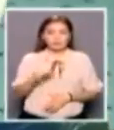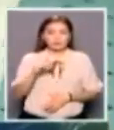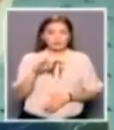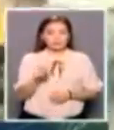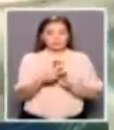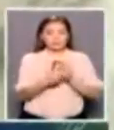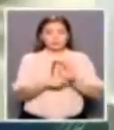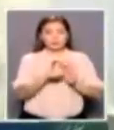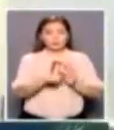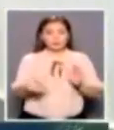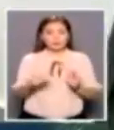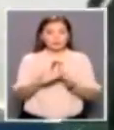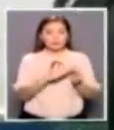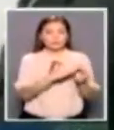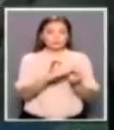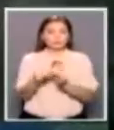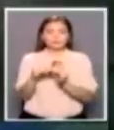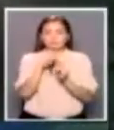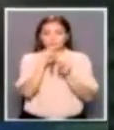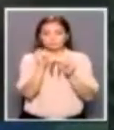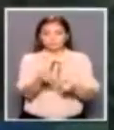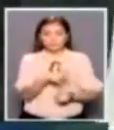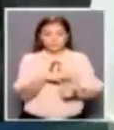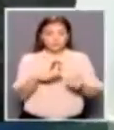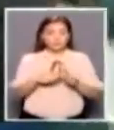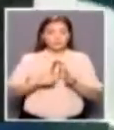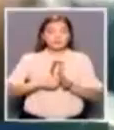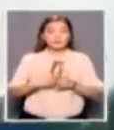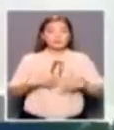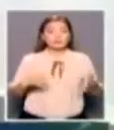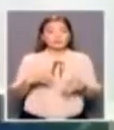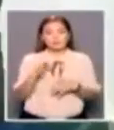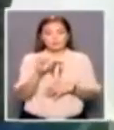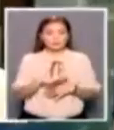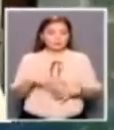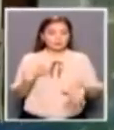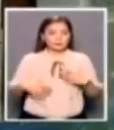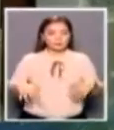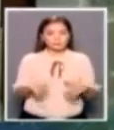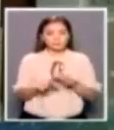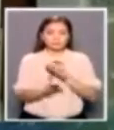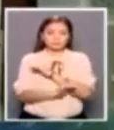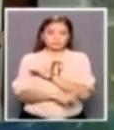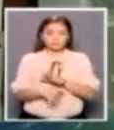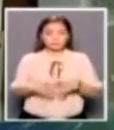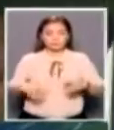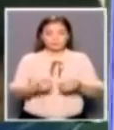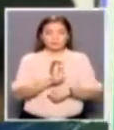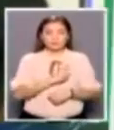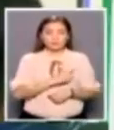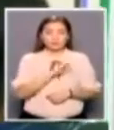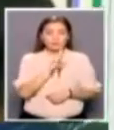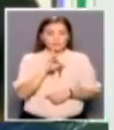имамдары 18 адамның баспана алуына ықпал етті. Үй күлтінің басым бөлігі облыстағы әлеуметтік жағдайы төмен жалғыз